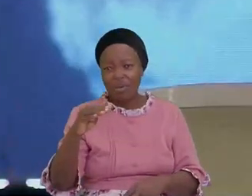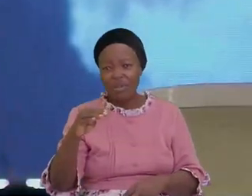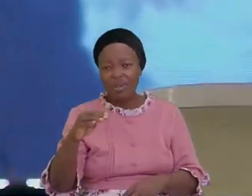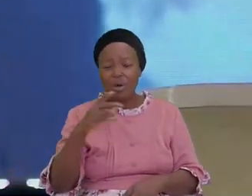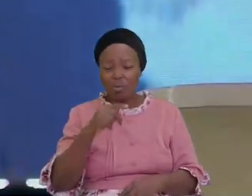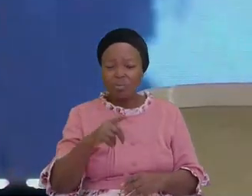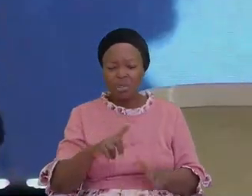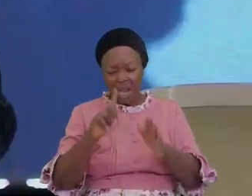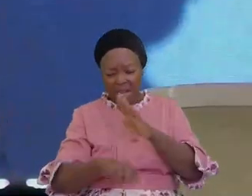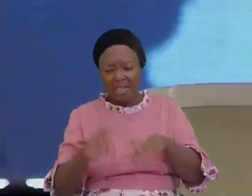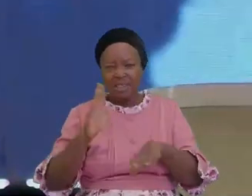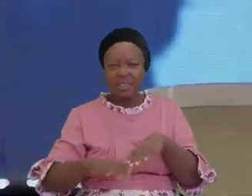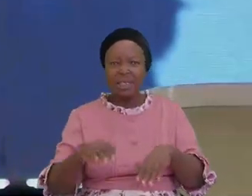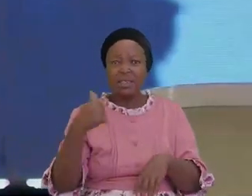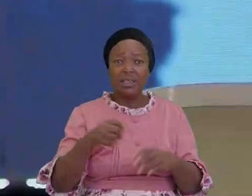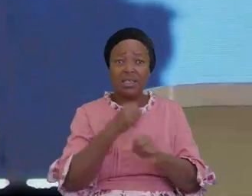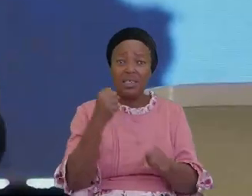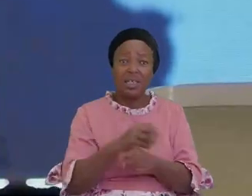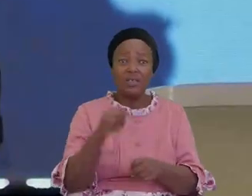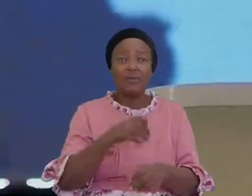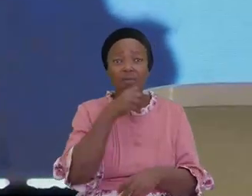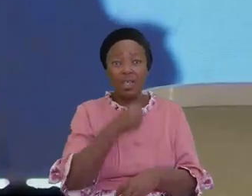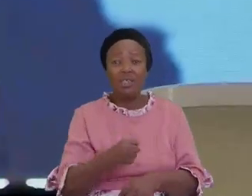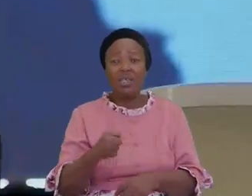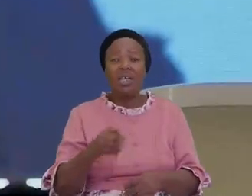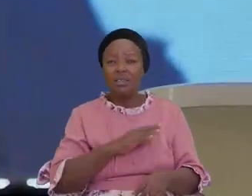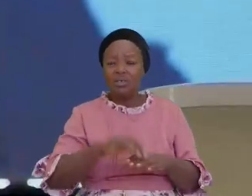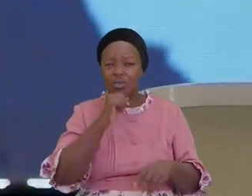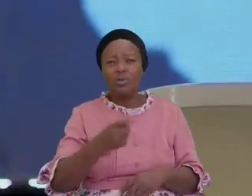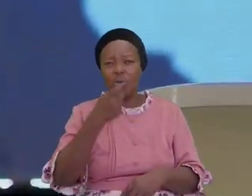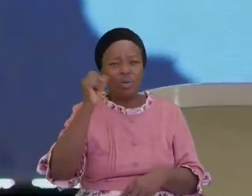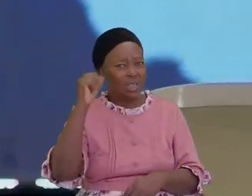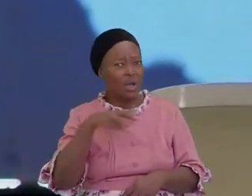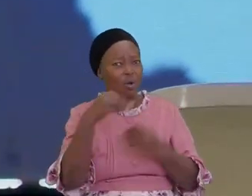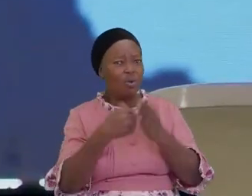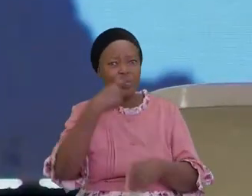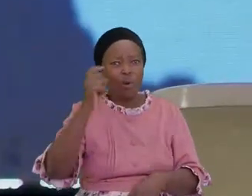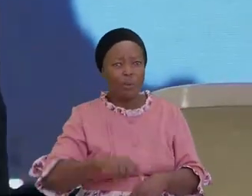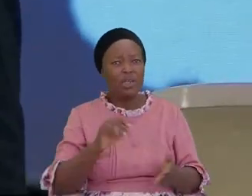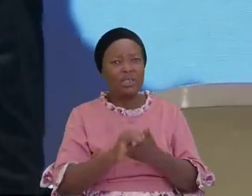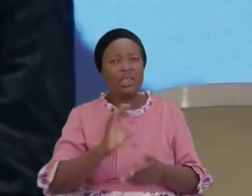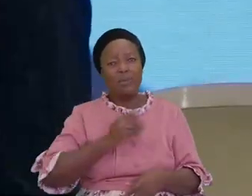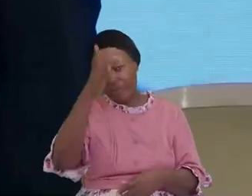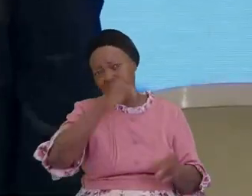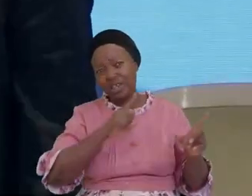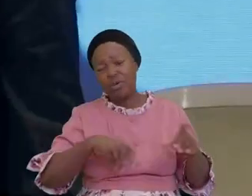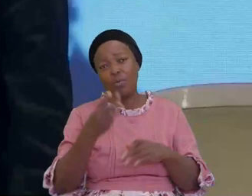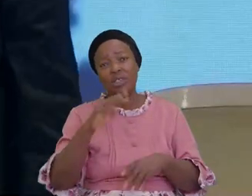Et le garçon avait moins de 10 ans. Il ne comprenait pas tous les commandements que je donnais dans la prière.